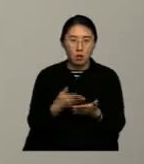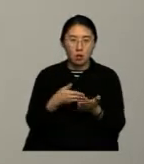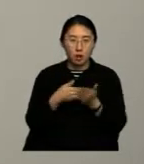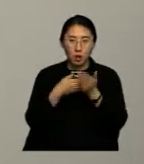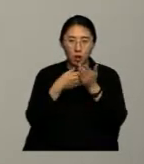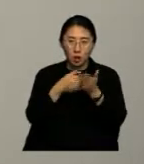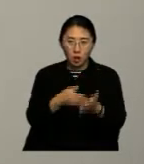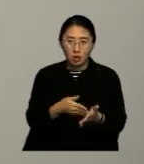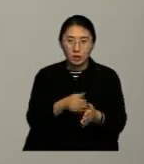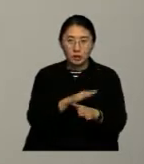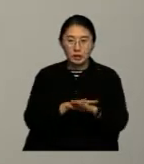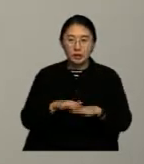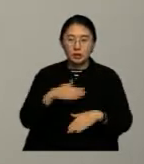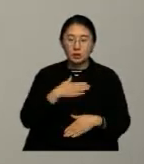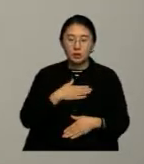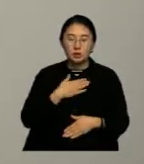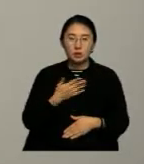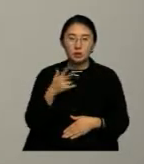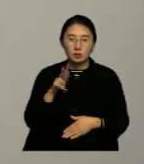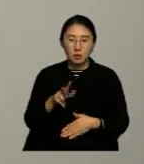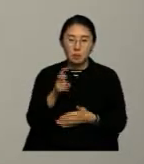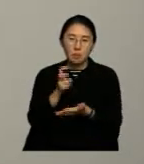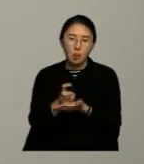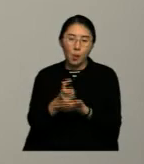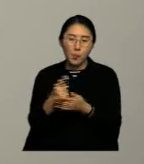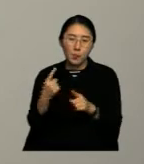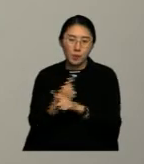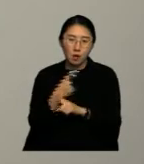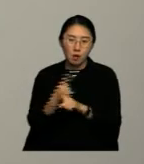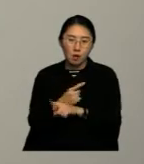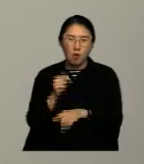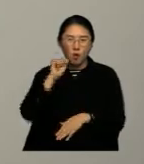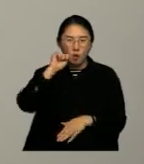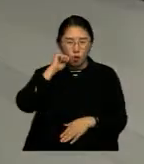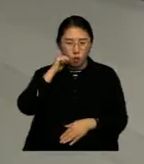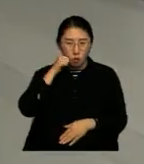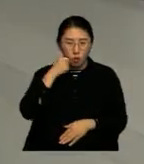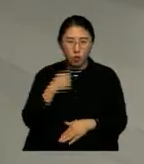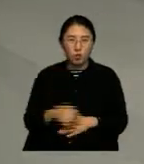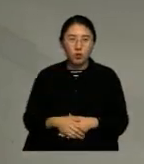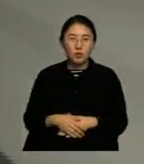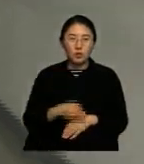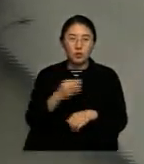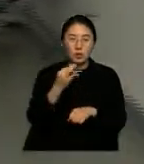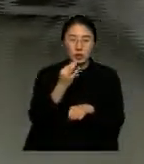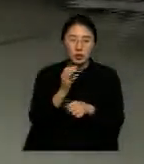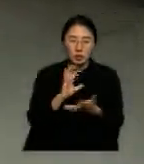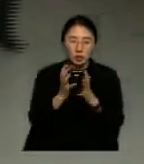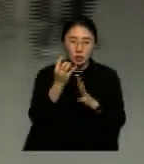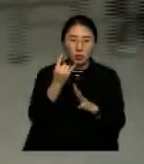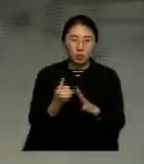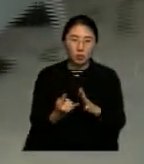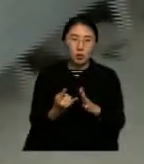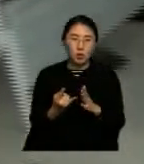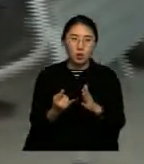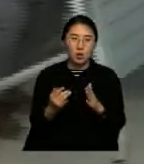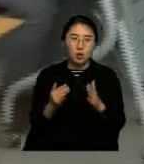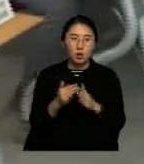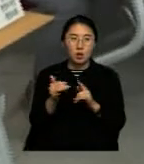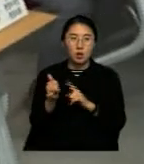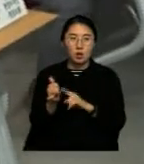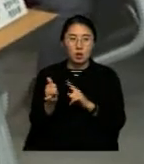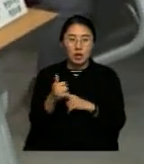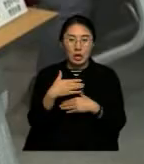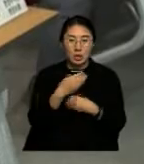드리고 잘 아시겠지만 이 법령이라는 게 개정이라는 게 굉장히 어렵습니다. 간담회에서 현장 소장들은